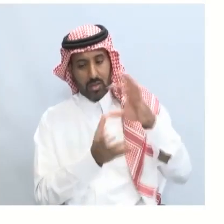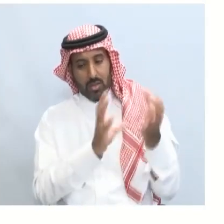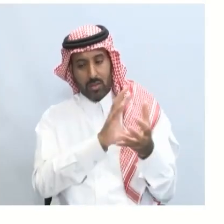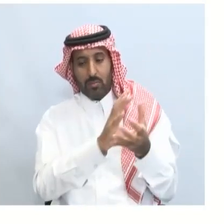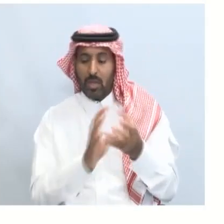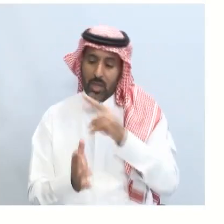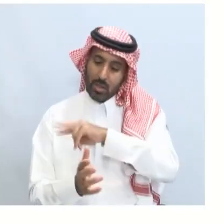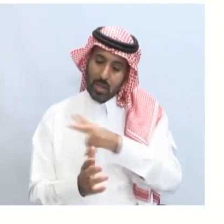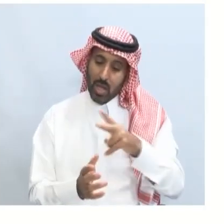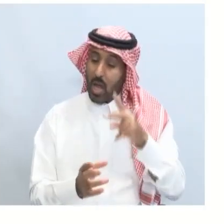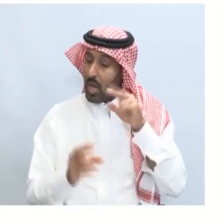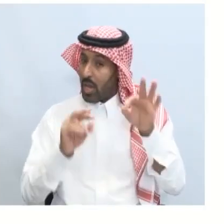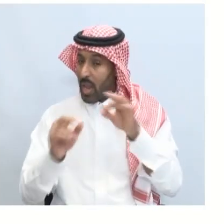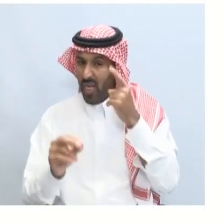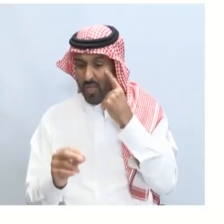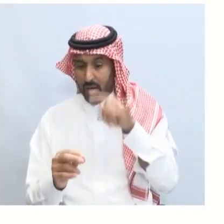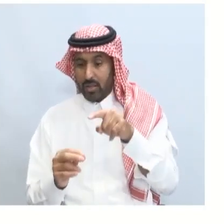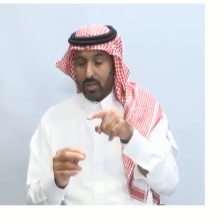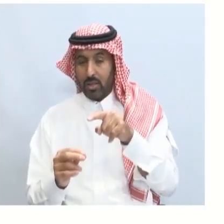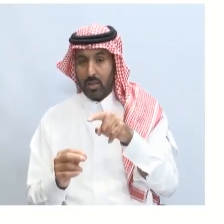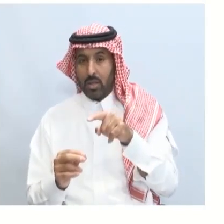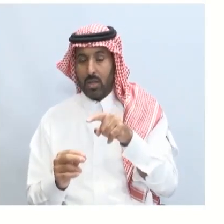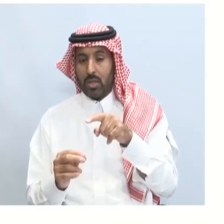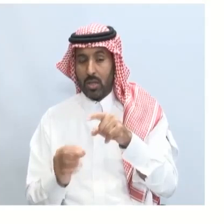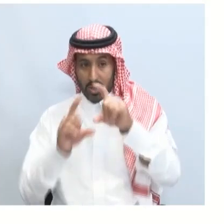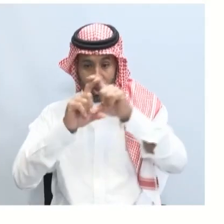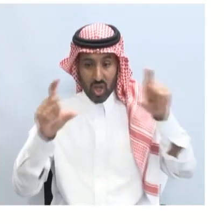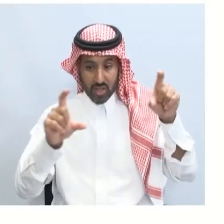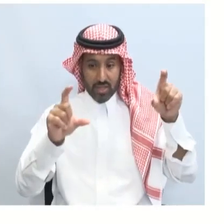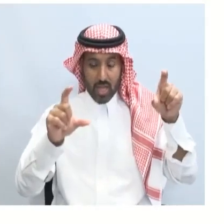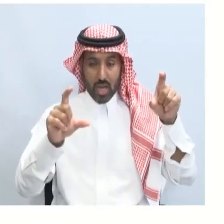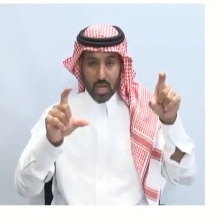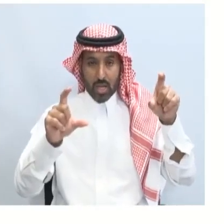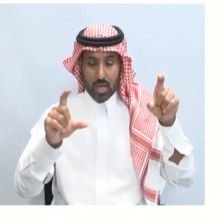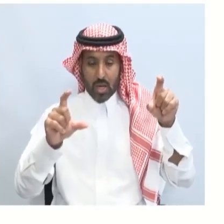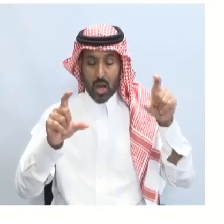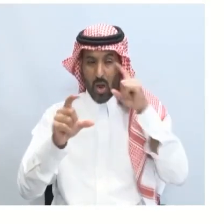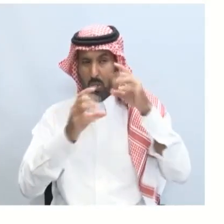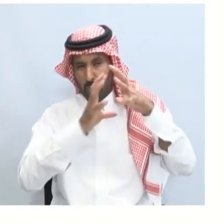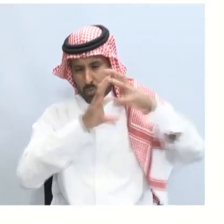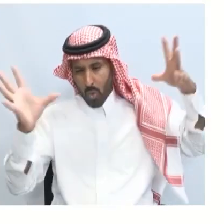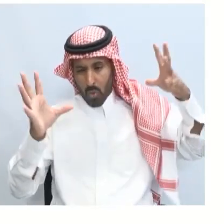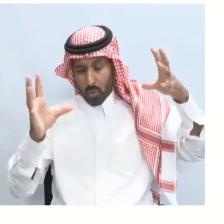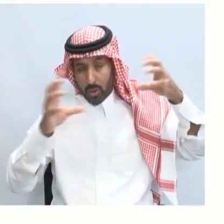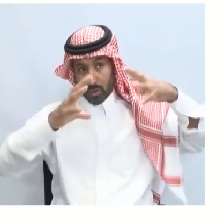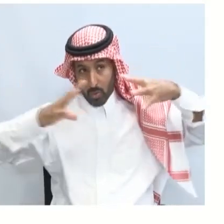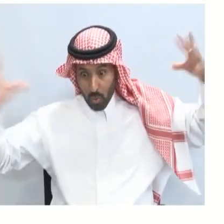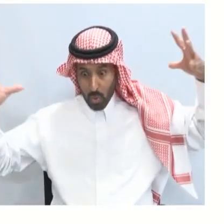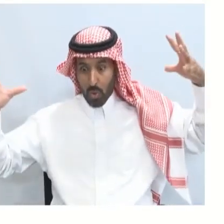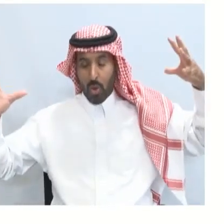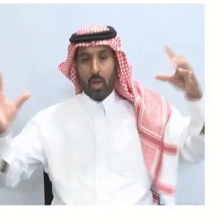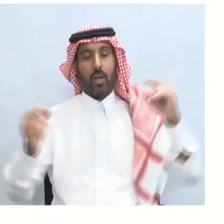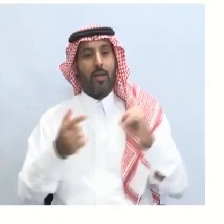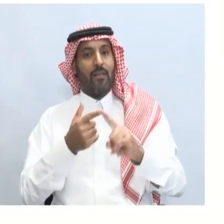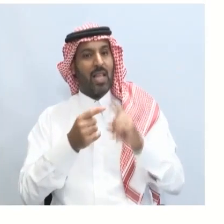عده نظريات حيث نصت نظريه الانفجار العظيم على انه